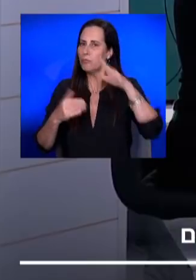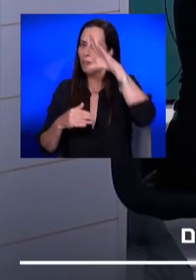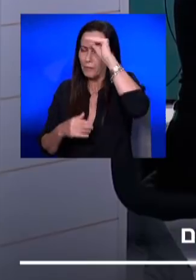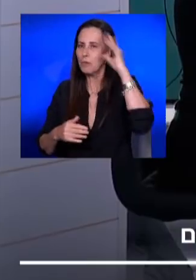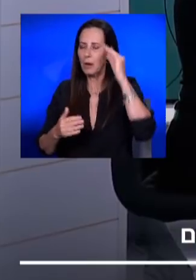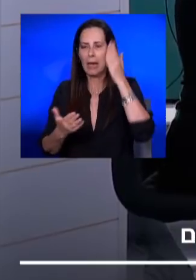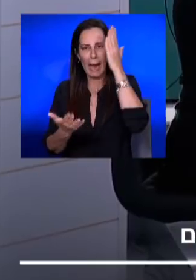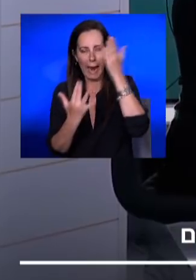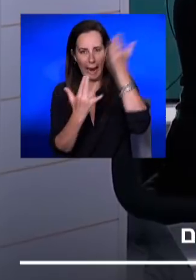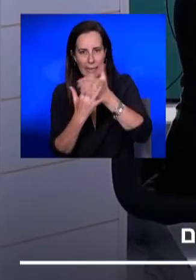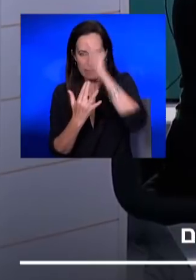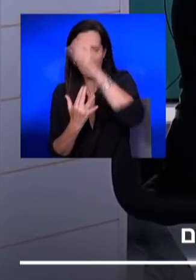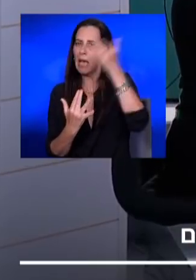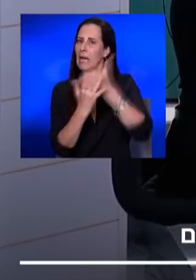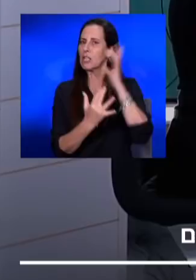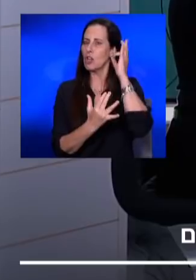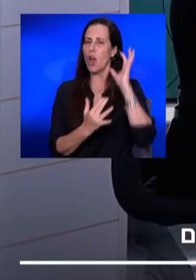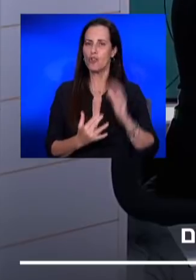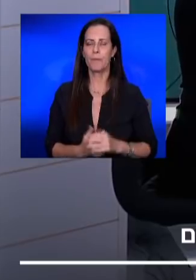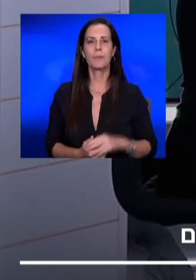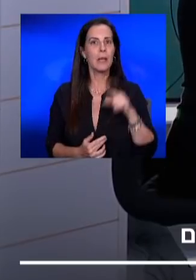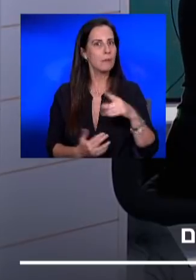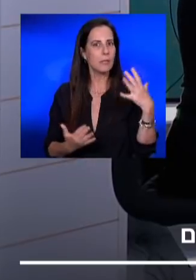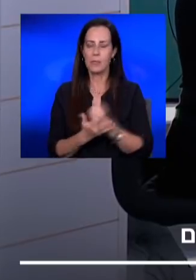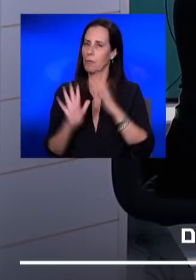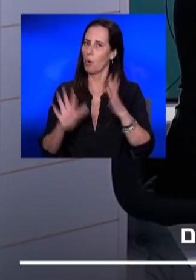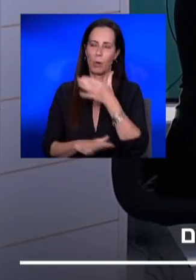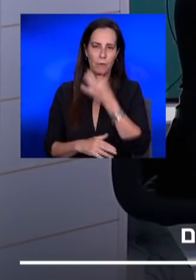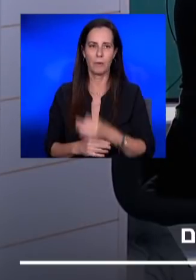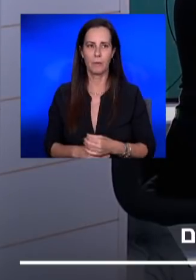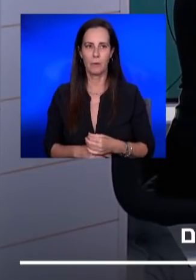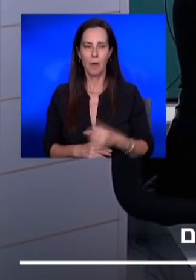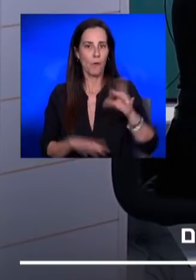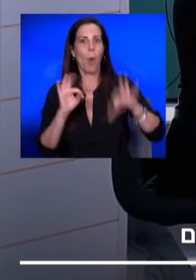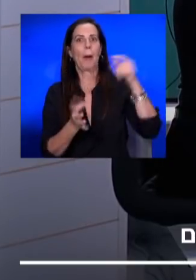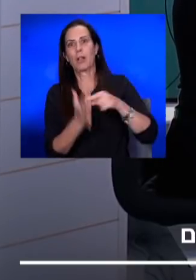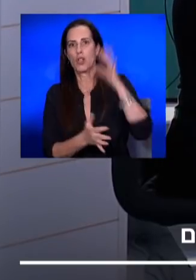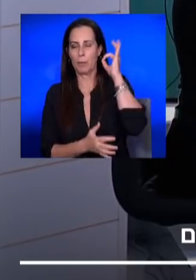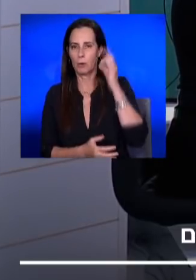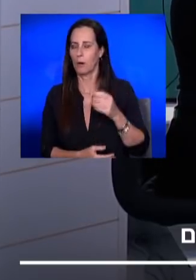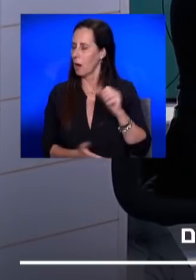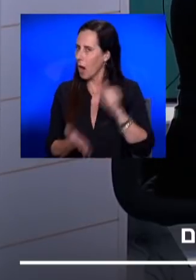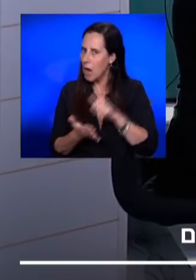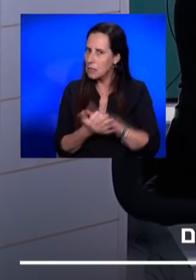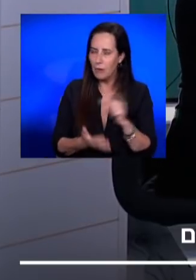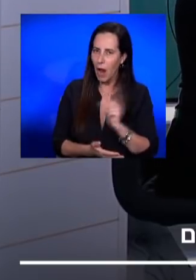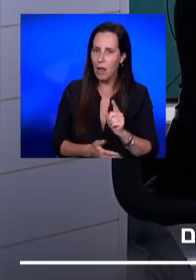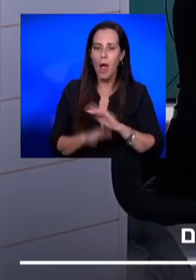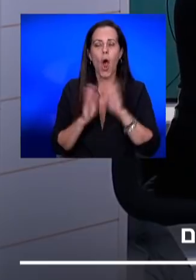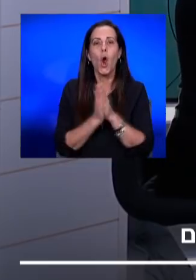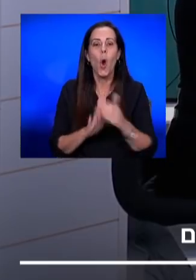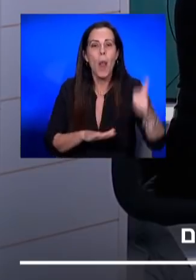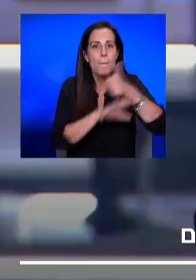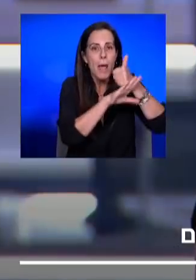חצי המנהלים הם גברים וחצי המנהלים הם נשים, וזה הישג מאוד מאוד יפה. ולא בחרת בהן בגלל המגדר שלהן. הן לא נפלות בכישורים שלהן. חס וחלילה, כל מנהלי